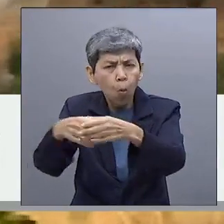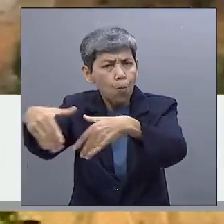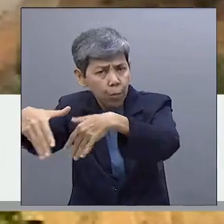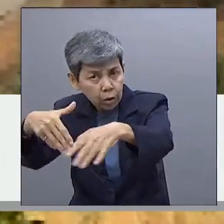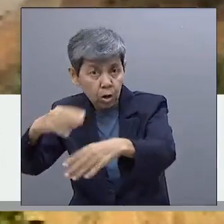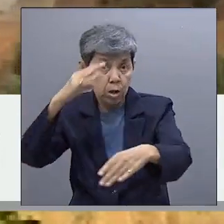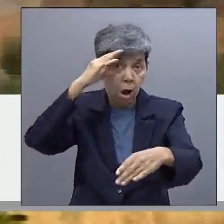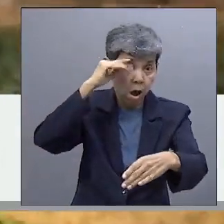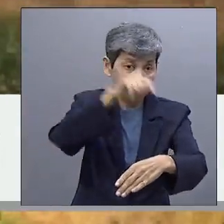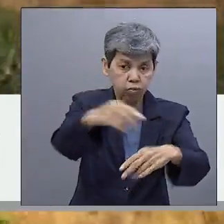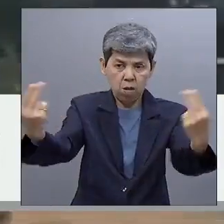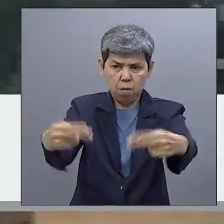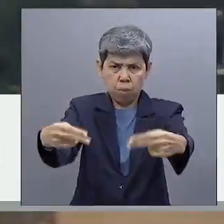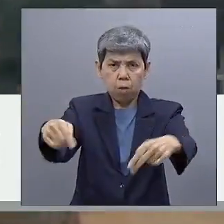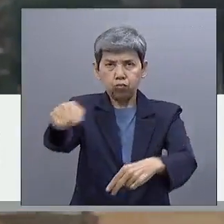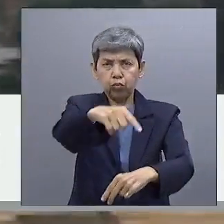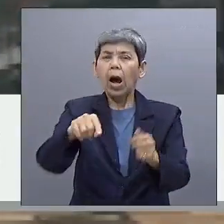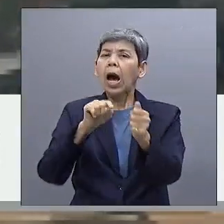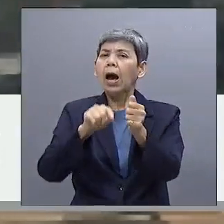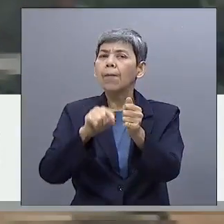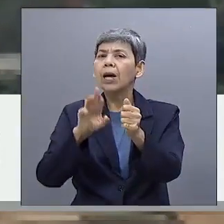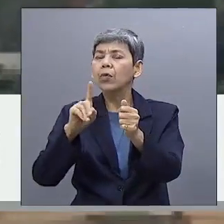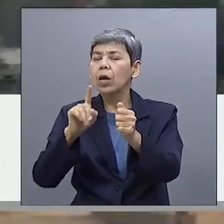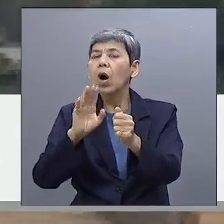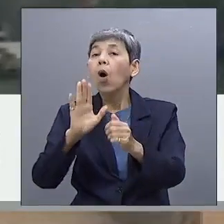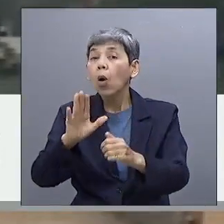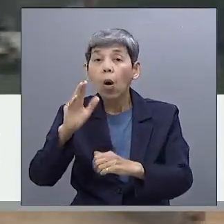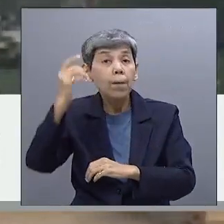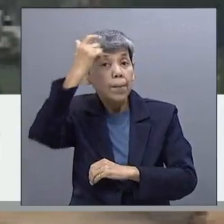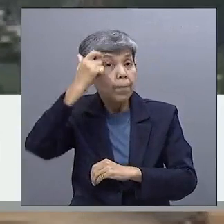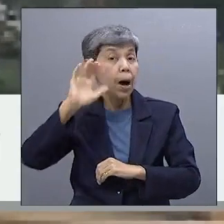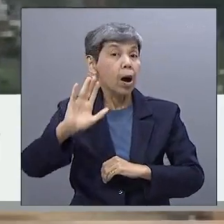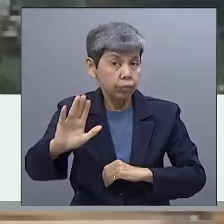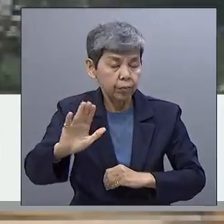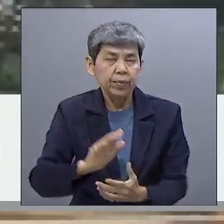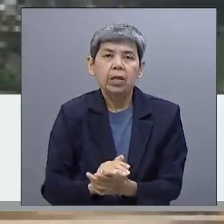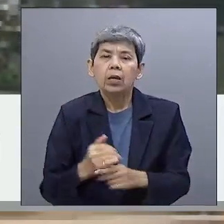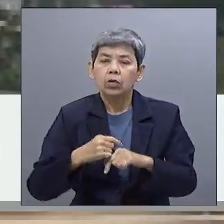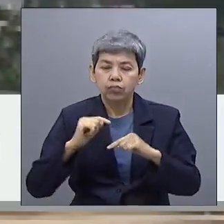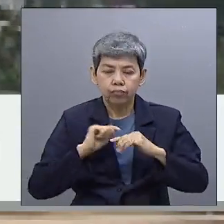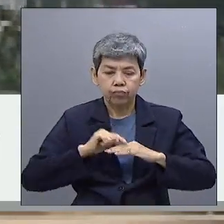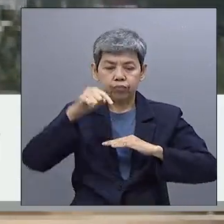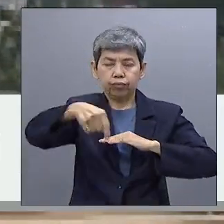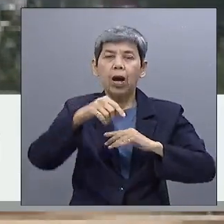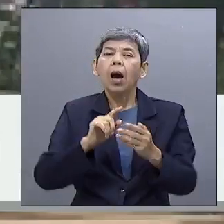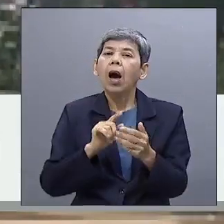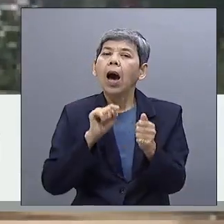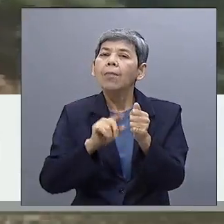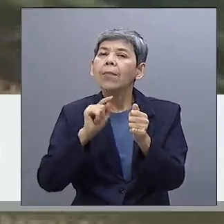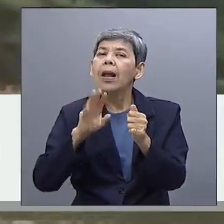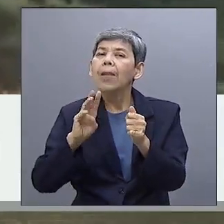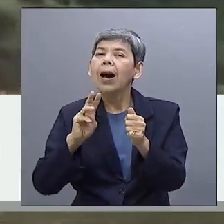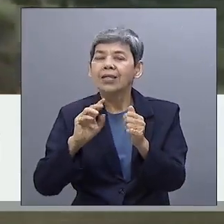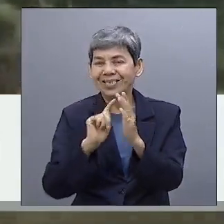กองกำลังกลุ่มต่อต้านบริเวณอำเภอเมียวดีจังหวัดเมวดีฝั่งประเทศเมียนมาร์ด้านตรงข้ามกับอำเภอแม่ระมาดจังหวัดตาก